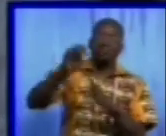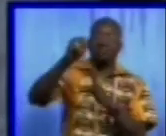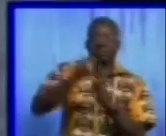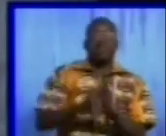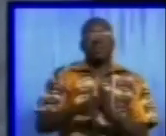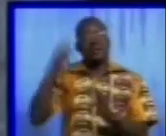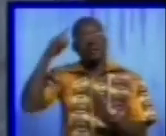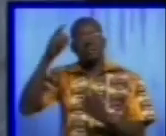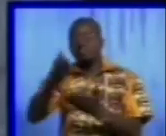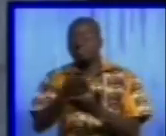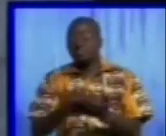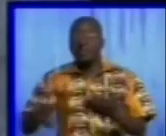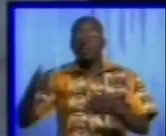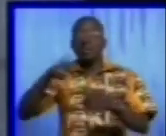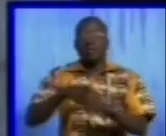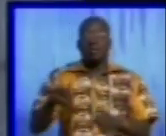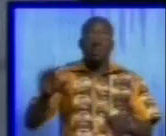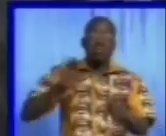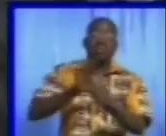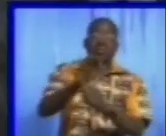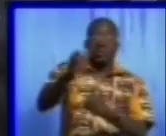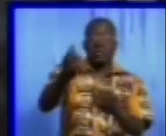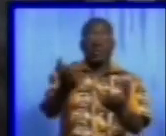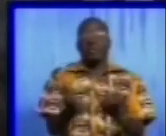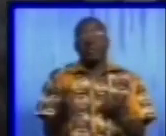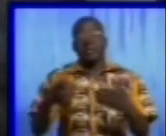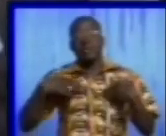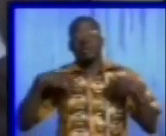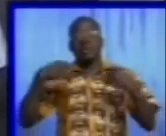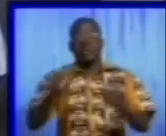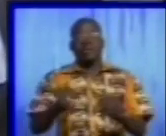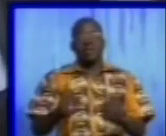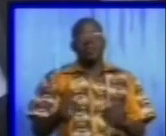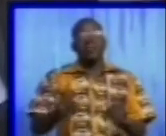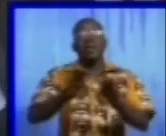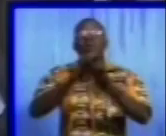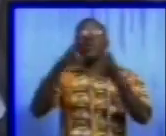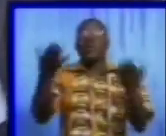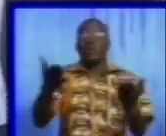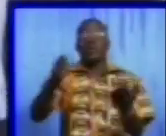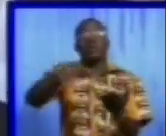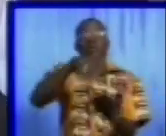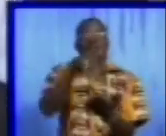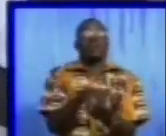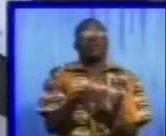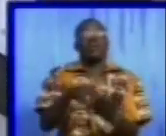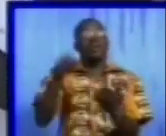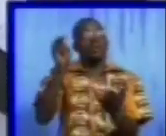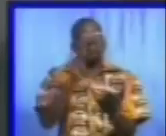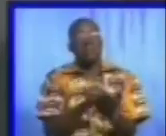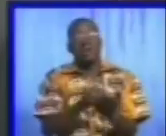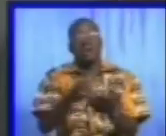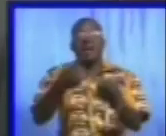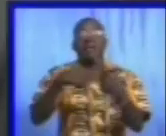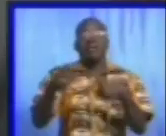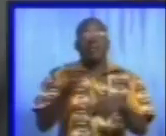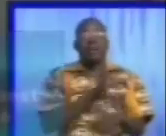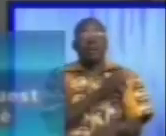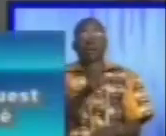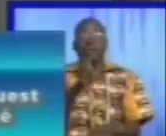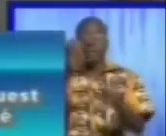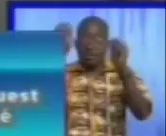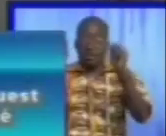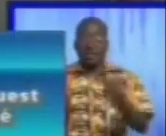pays partenaire vont combler sans doute un besoin de santé. L'inauguration justement de ce centre médical vient renforcer les